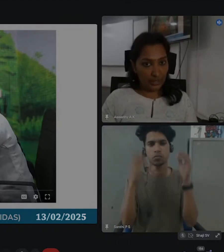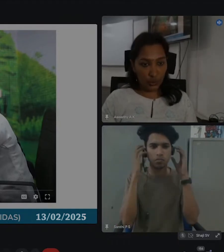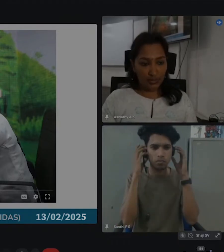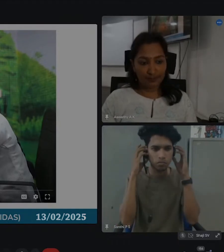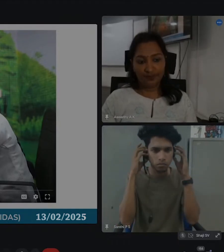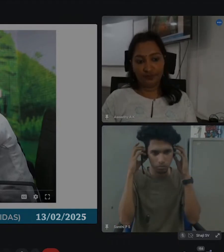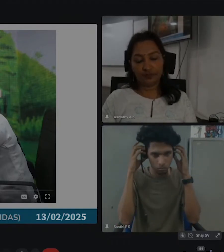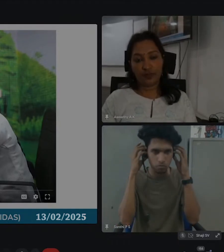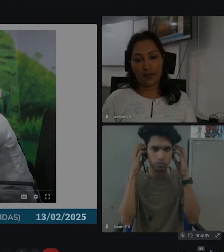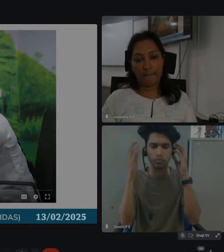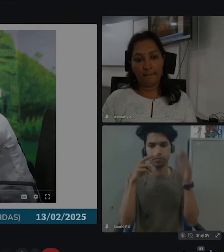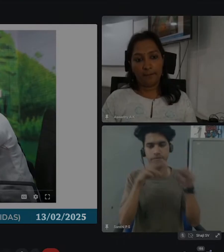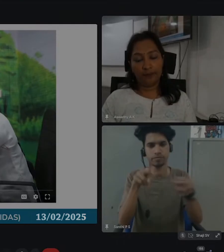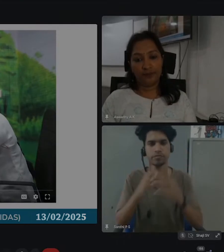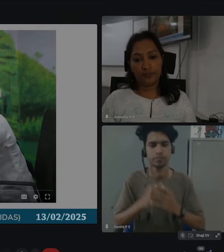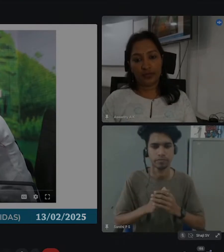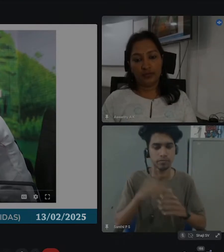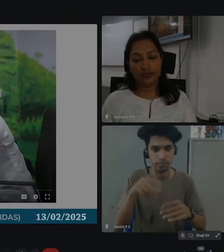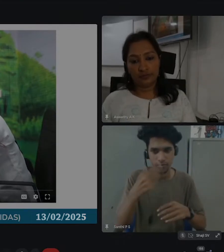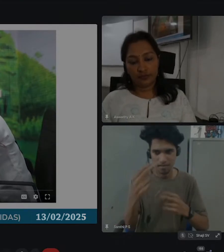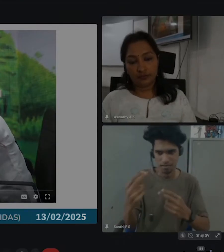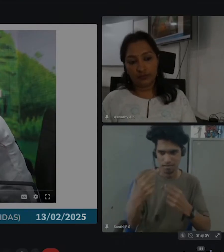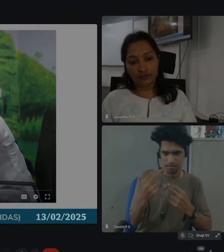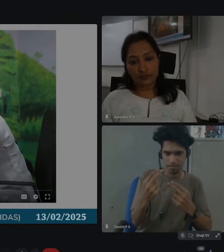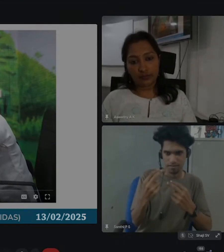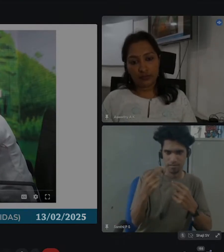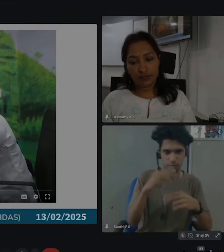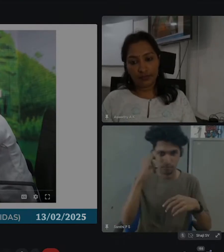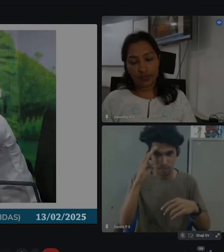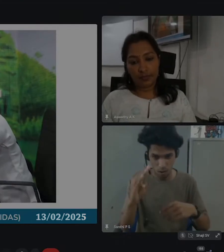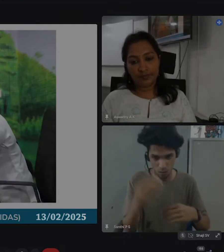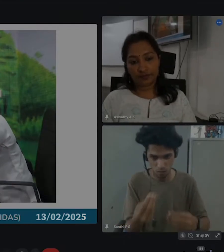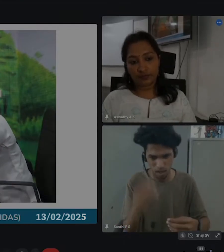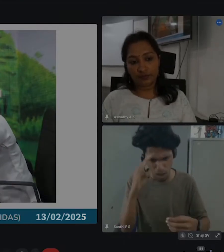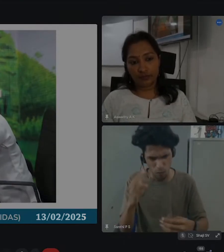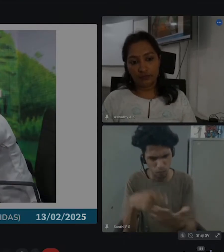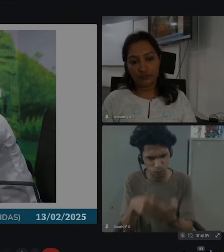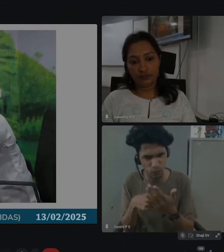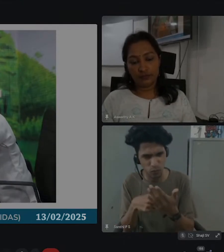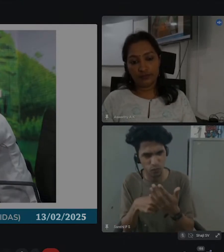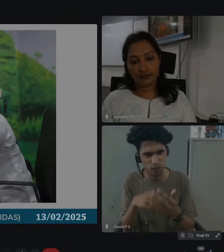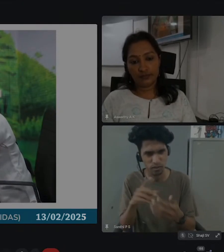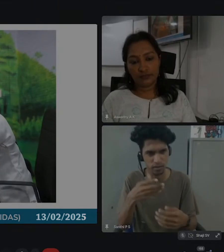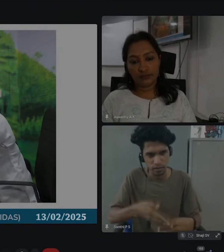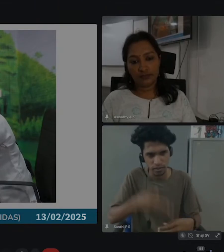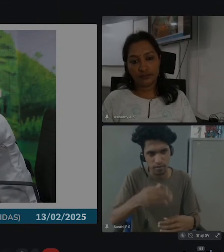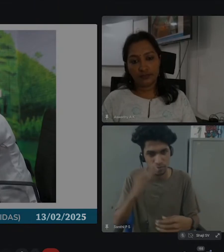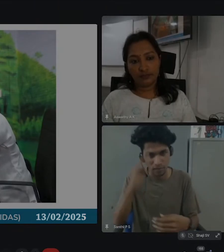നമുക്കൊന്ന് കണ്ടു നോക്കാം. ഹലോ, ഒരു ഹലോ തായോ. ഇവിടെ